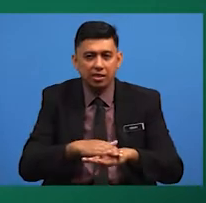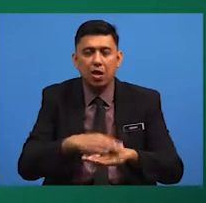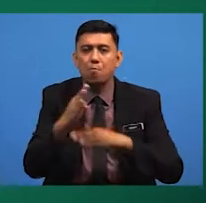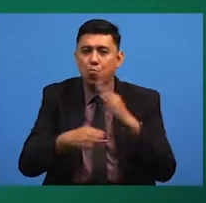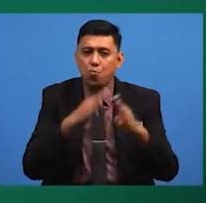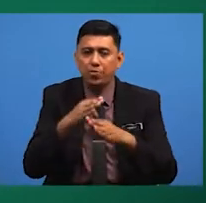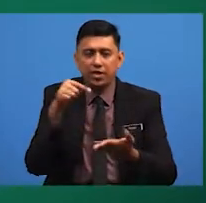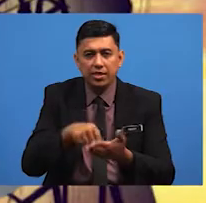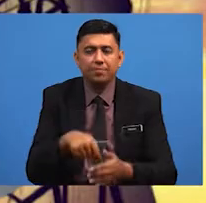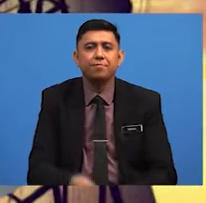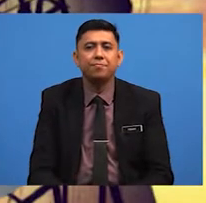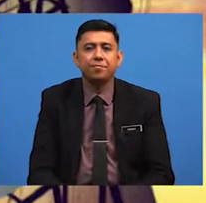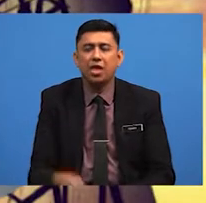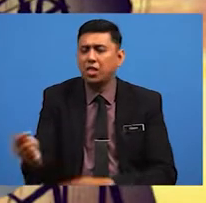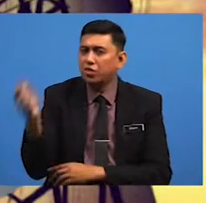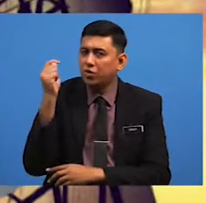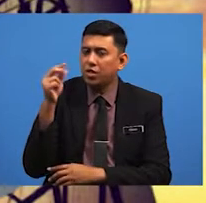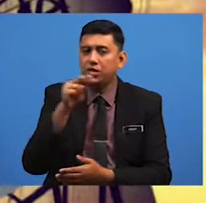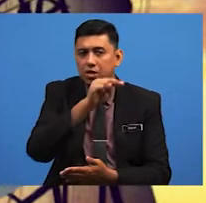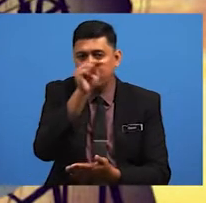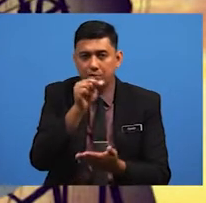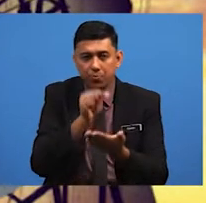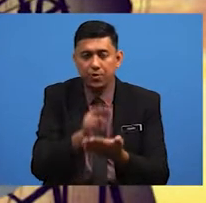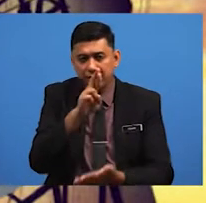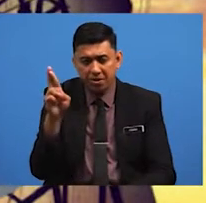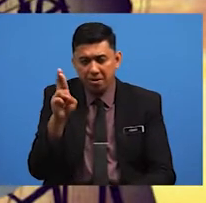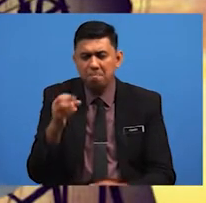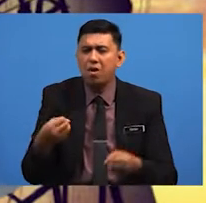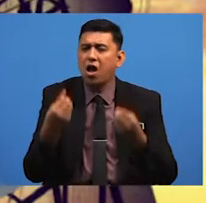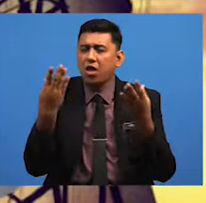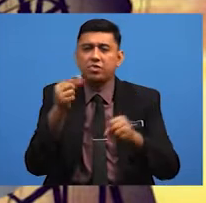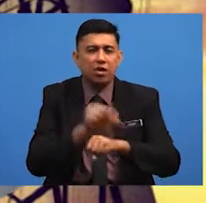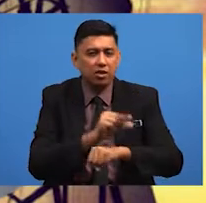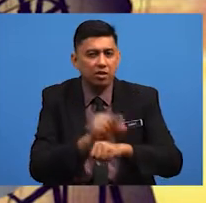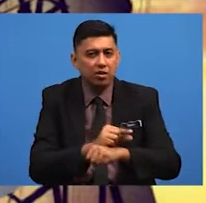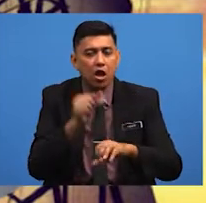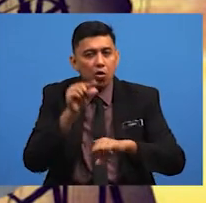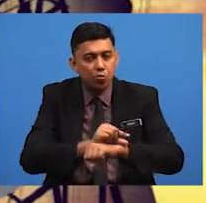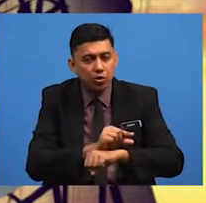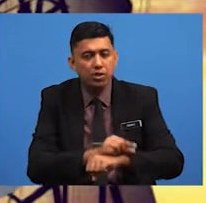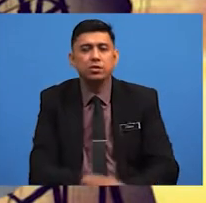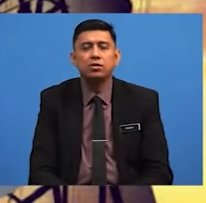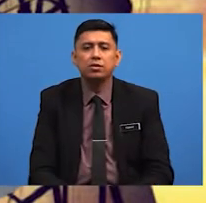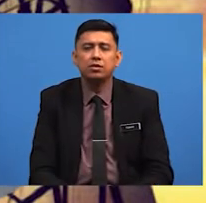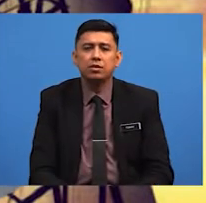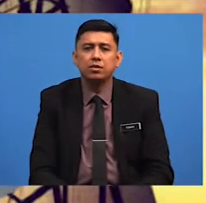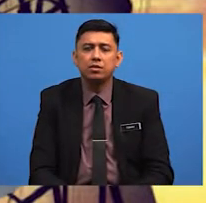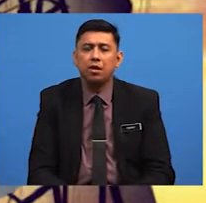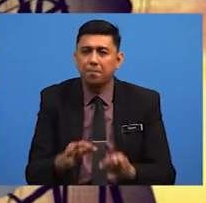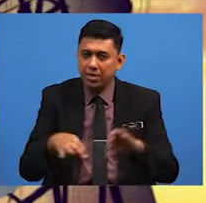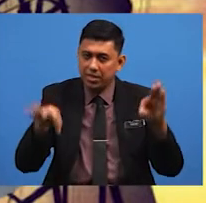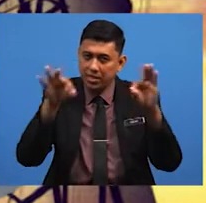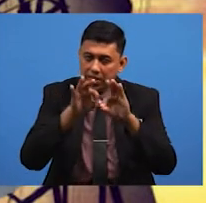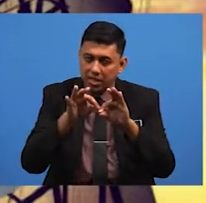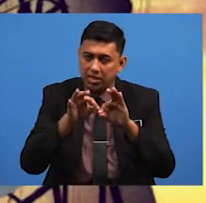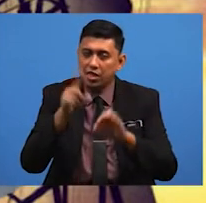muka bumi ini tenaga nuklir mempunyai pelbagai kegunaan yang digunakan untuk kepentingan